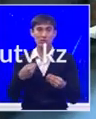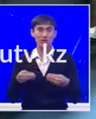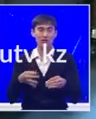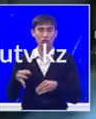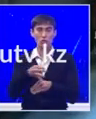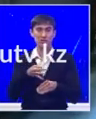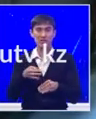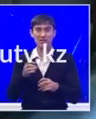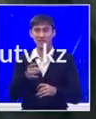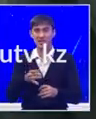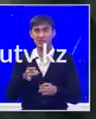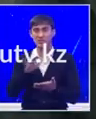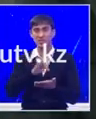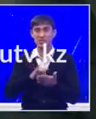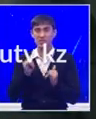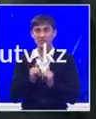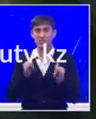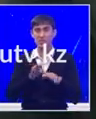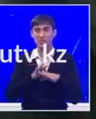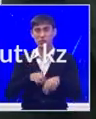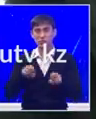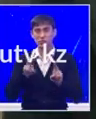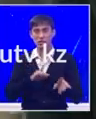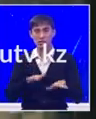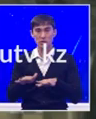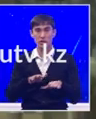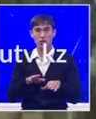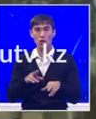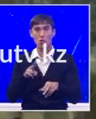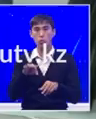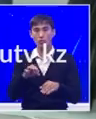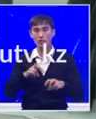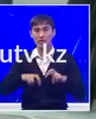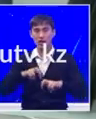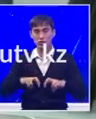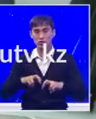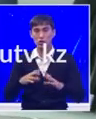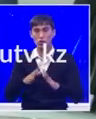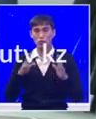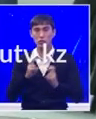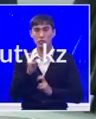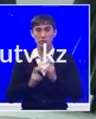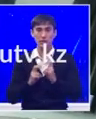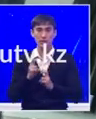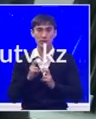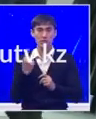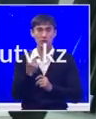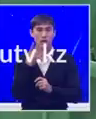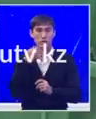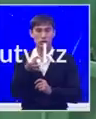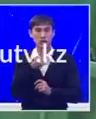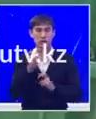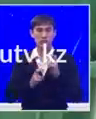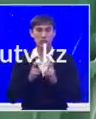области, региональным центром развития проводятся специальные мероприятия по диагностике крупных предприятий. Первым из них стал Алматинский